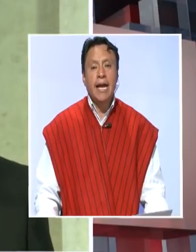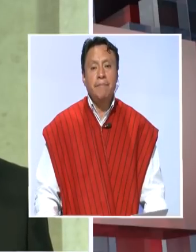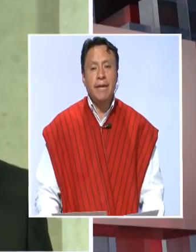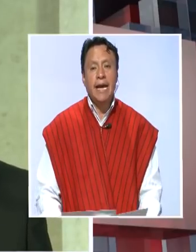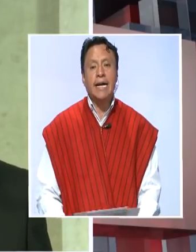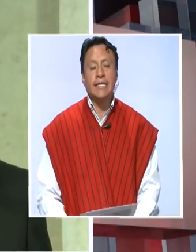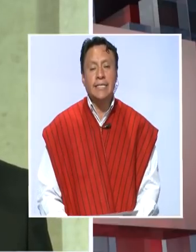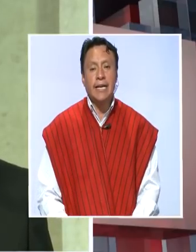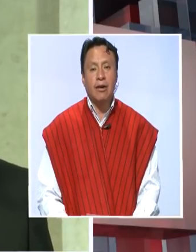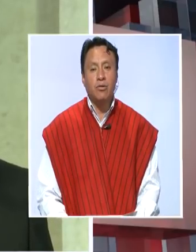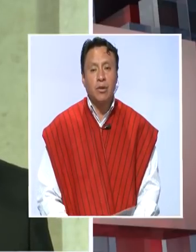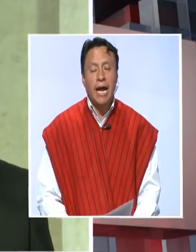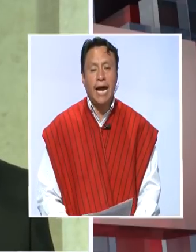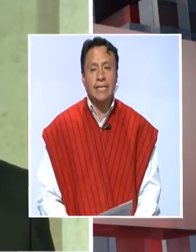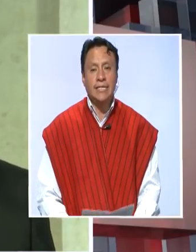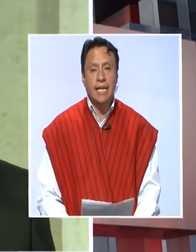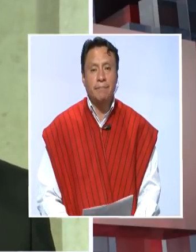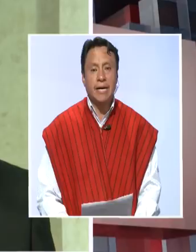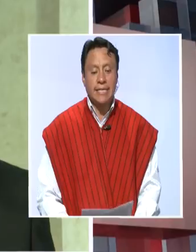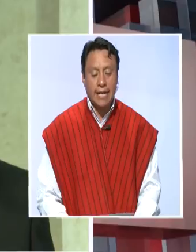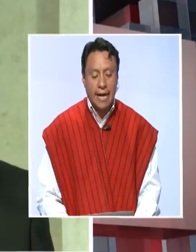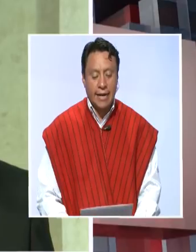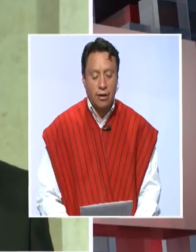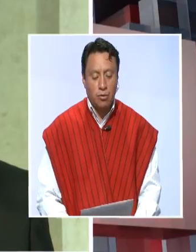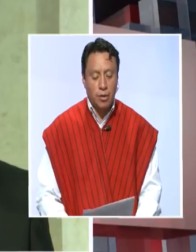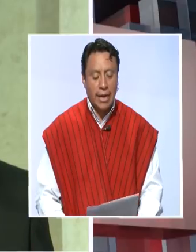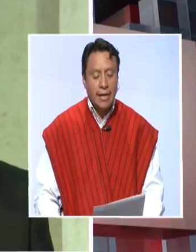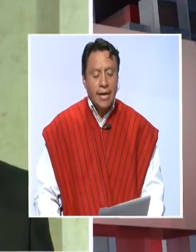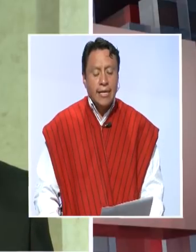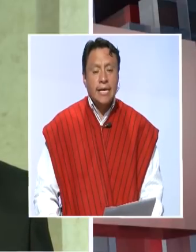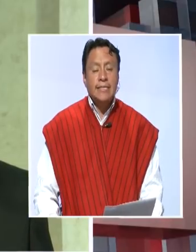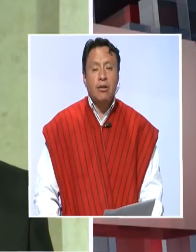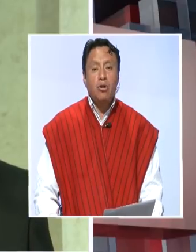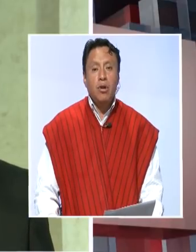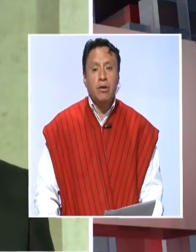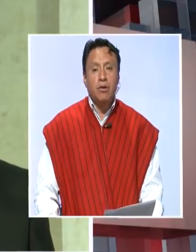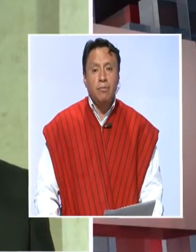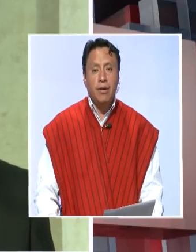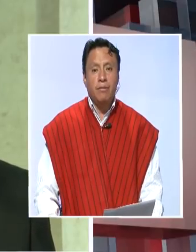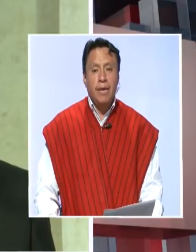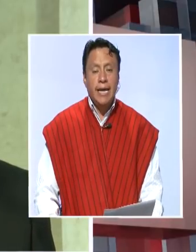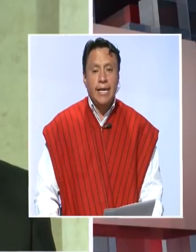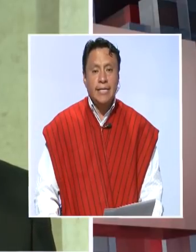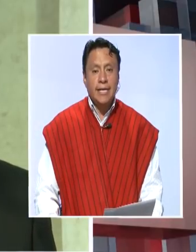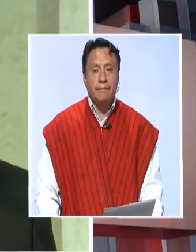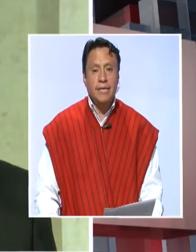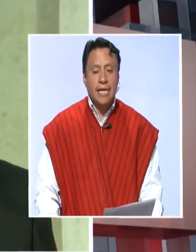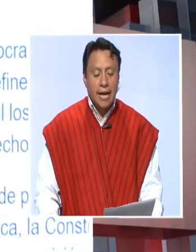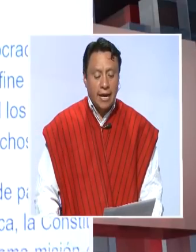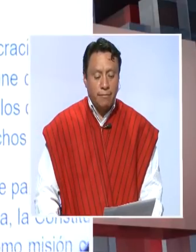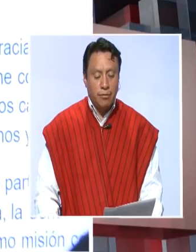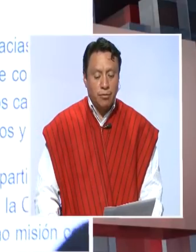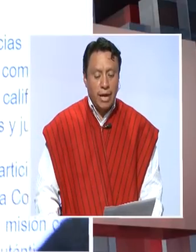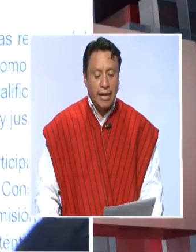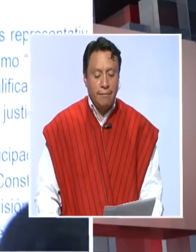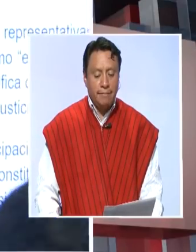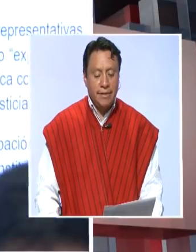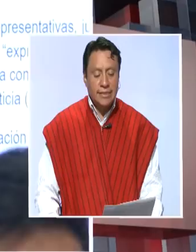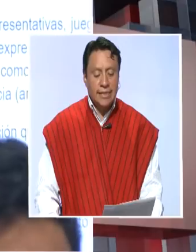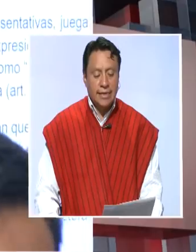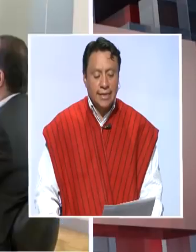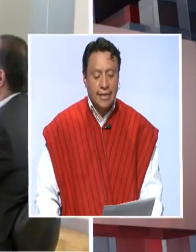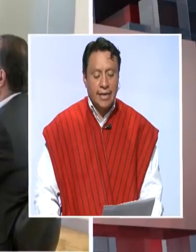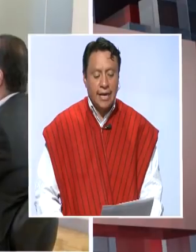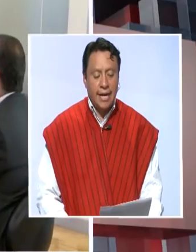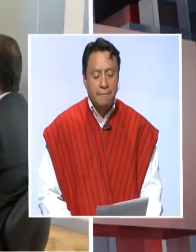tapishmi kai pika rixirka kuna ayichina pak jankarka kuna. Desarrollo económico mingarishka Pijanka Japukuna Ima